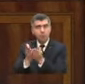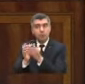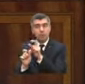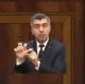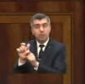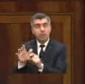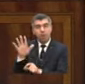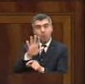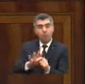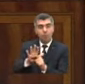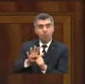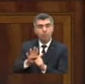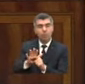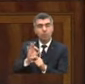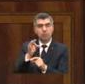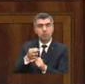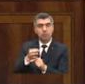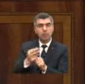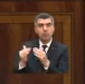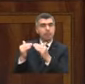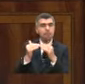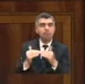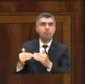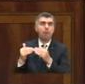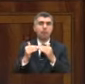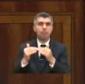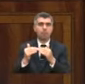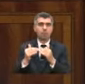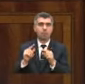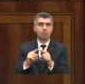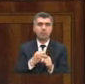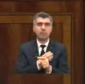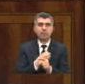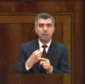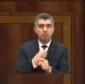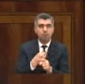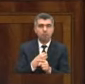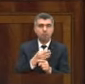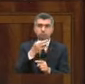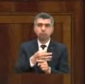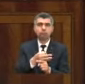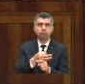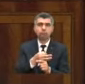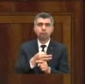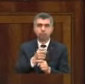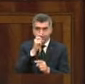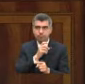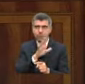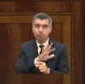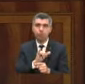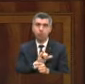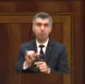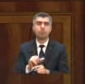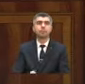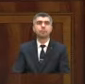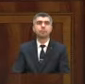يكونوا يستافدوا من نفس سلة العلاجات وبكرامة كبيرة.